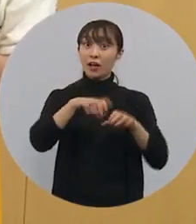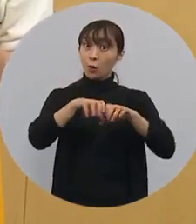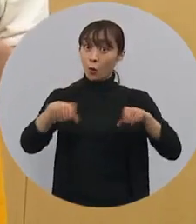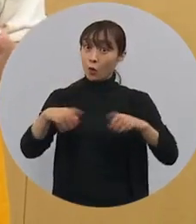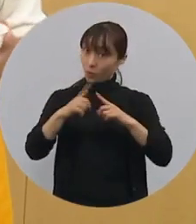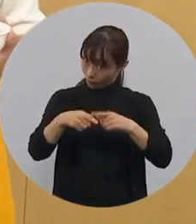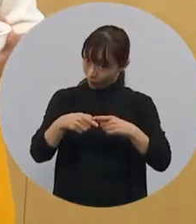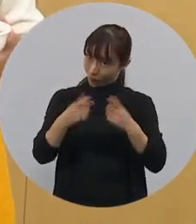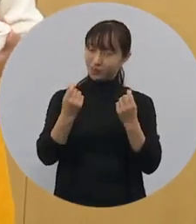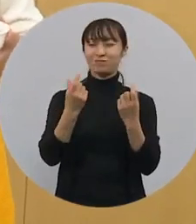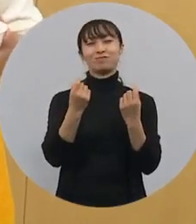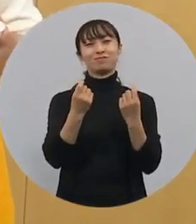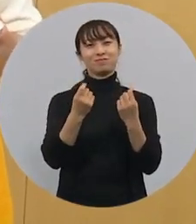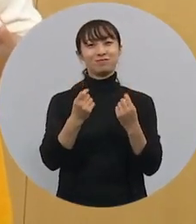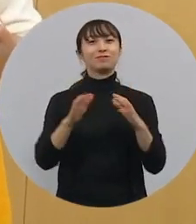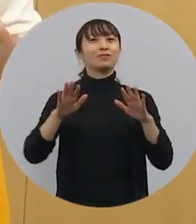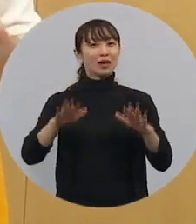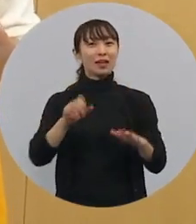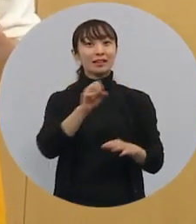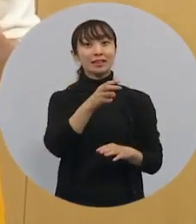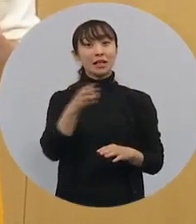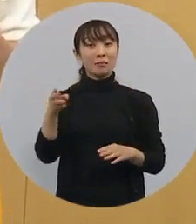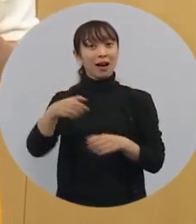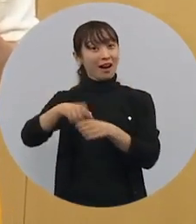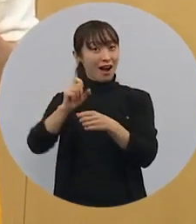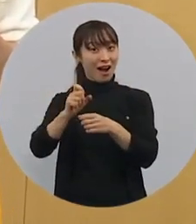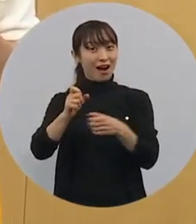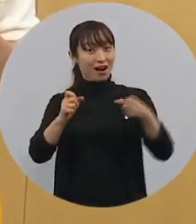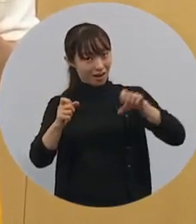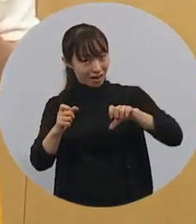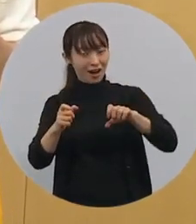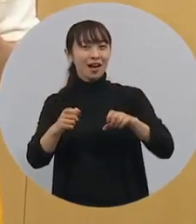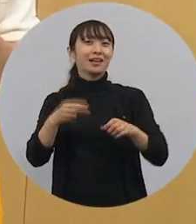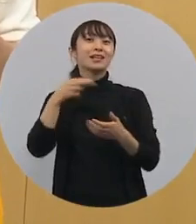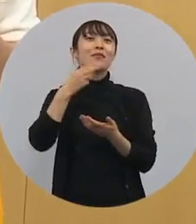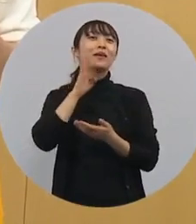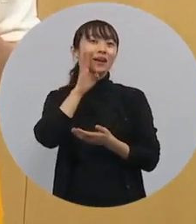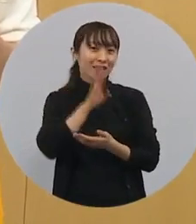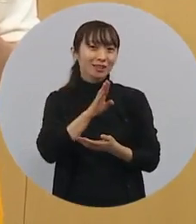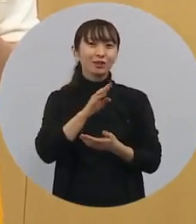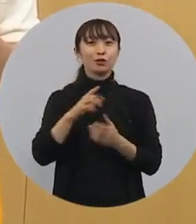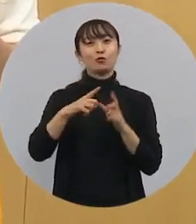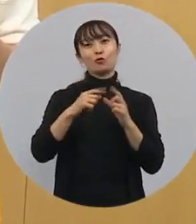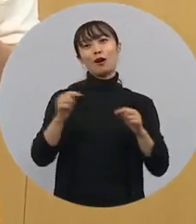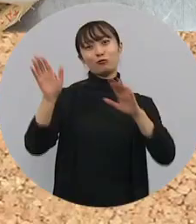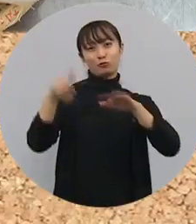い、今回はサバ缶を使って食べやすい和風にアレンジしました。